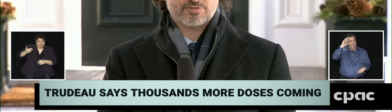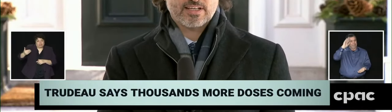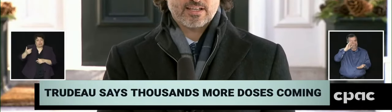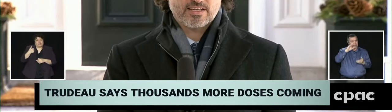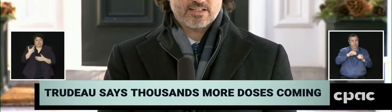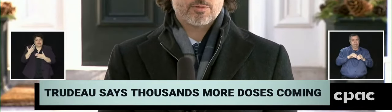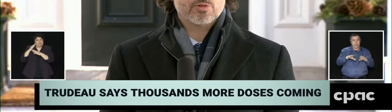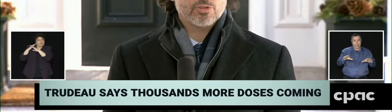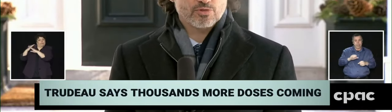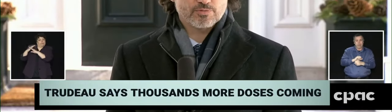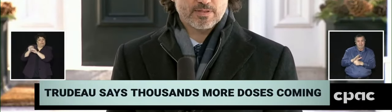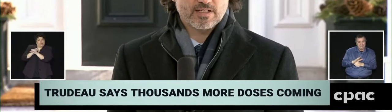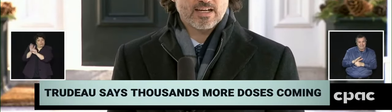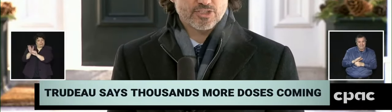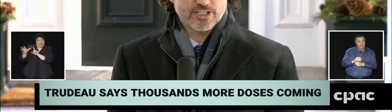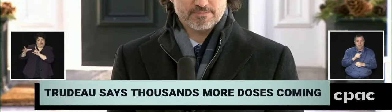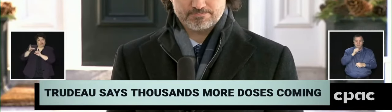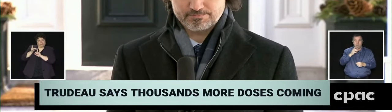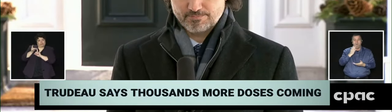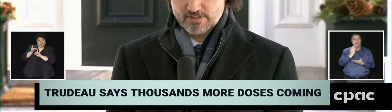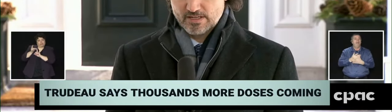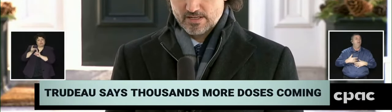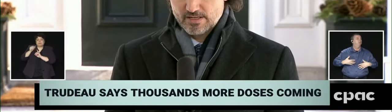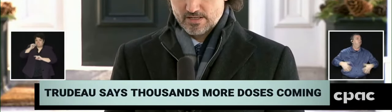Il ne faut surtout pas lâcher.